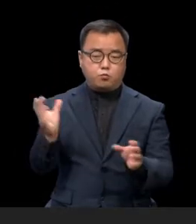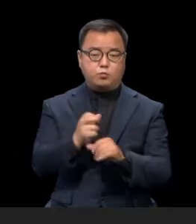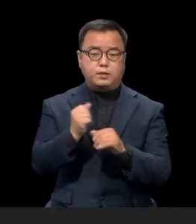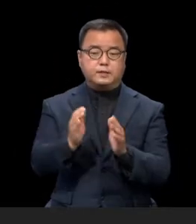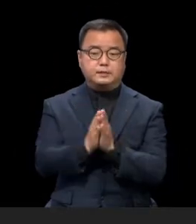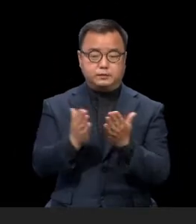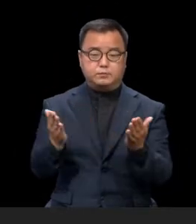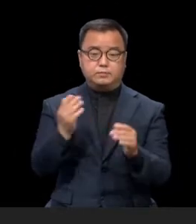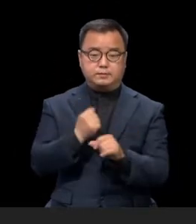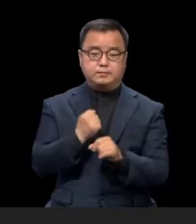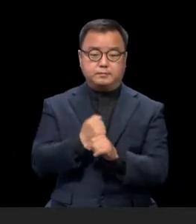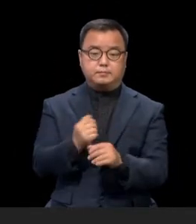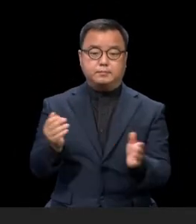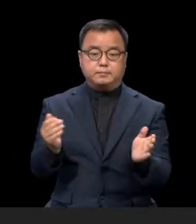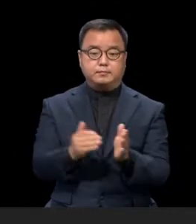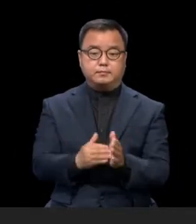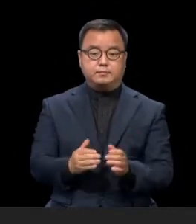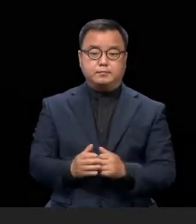나왔습니다.